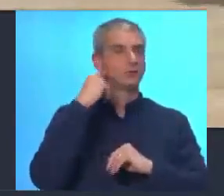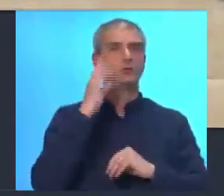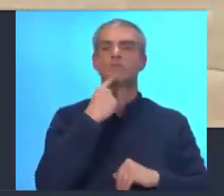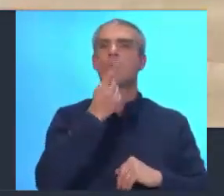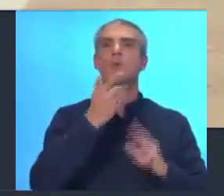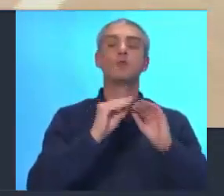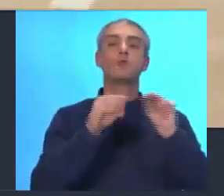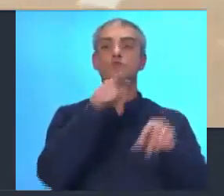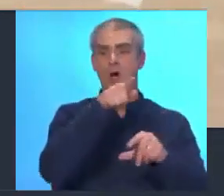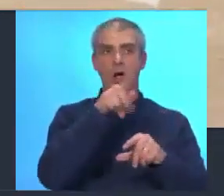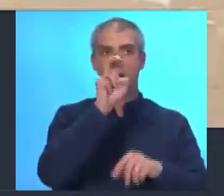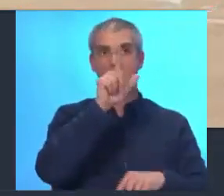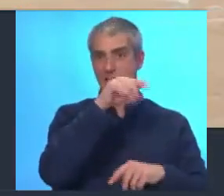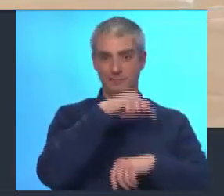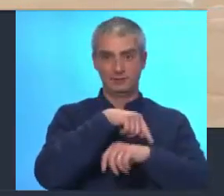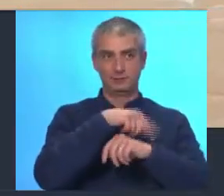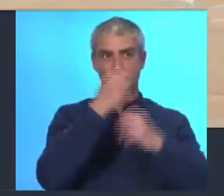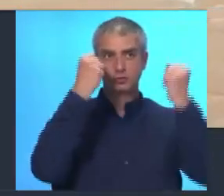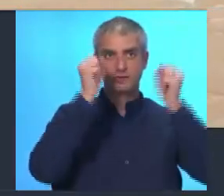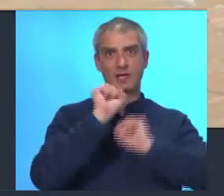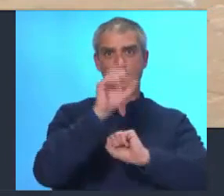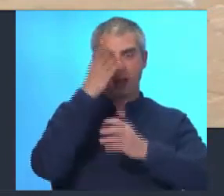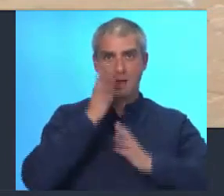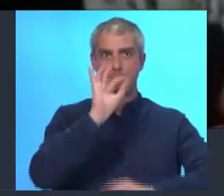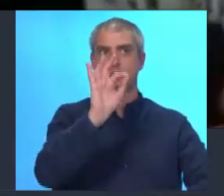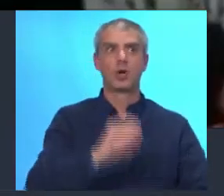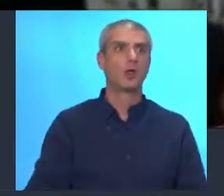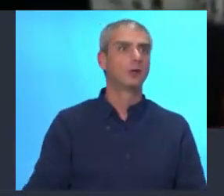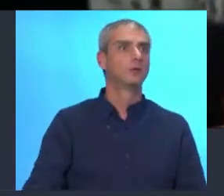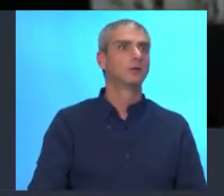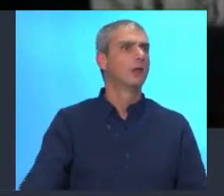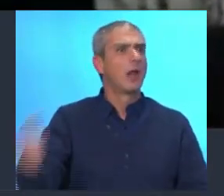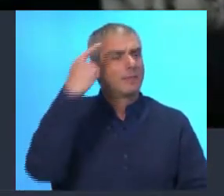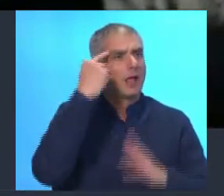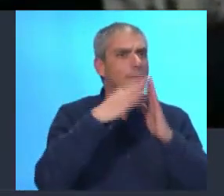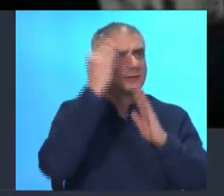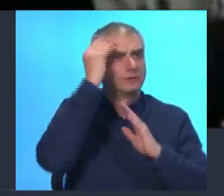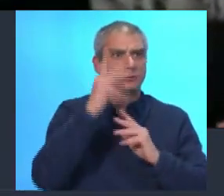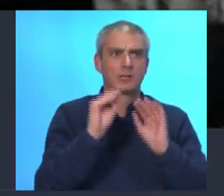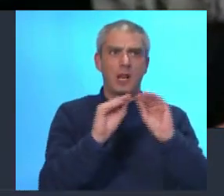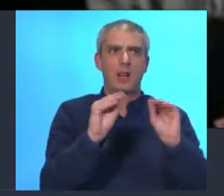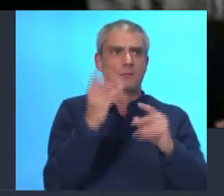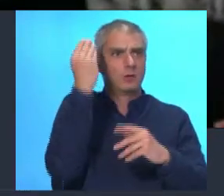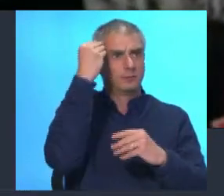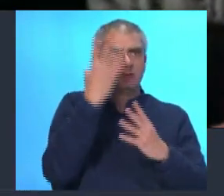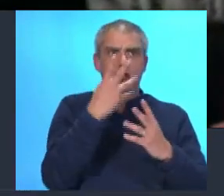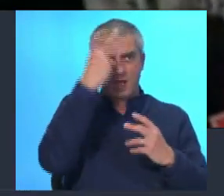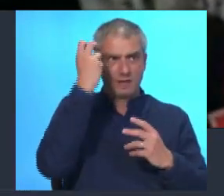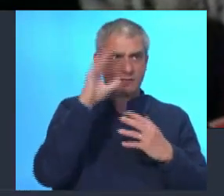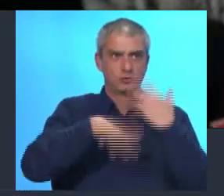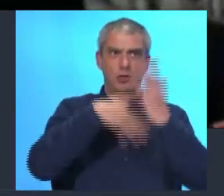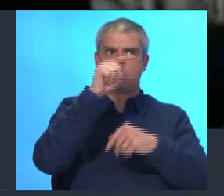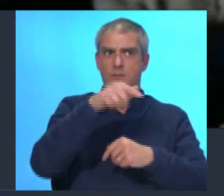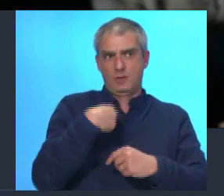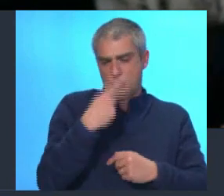מורה לאלי בזמן שהפגין לטובת בנו הקטן. לא, אני רואה שבית ספר יהודי צריך ללמוד בבית ספר ערבי, ואיתה התבוננות פה, ואני